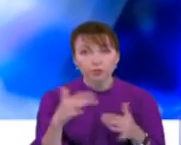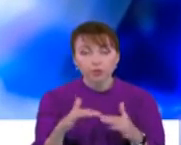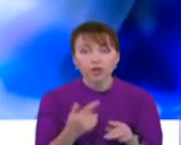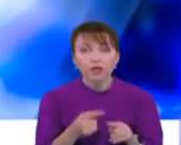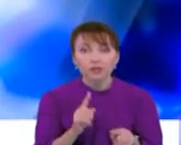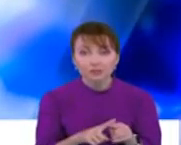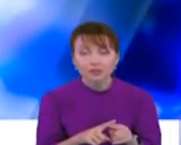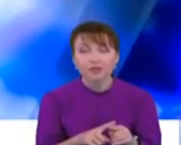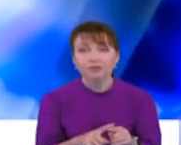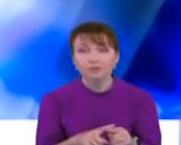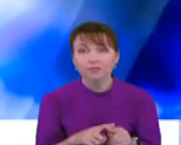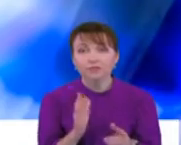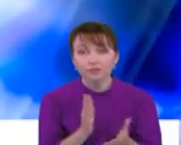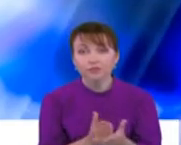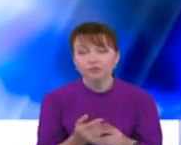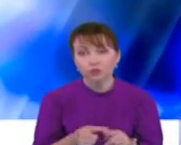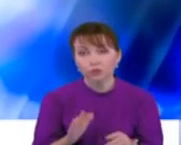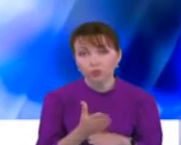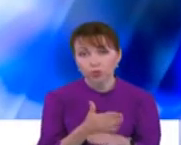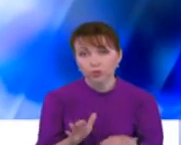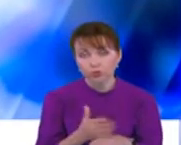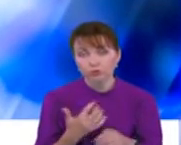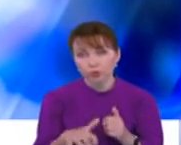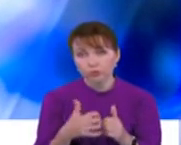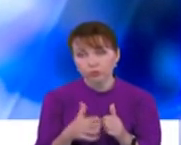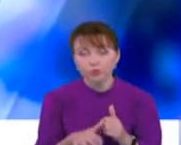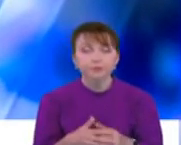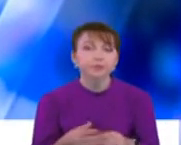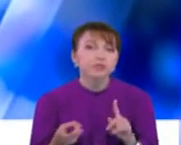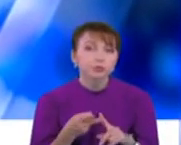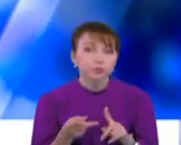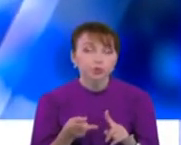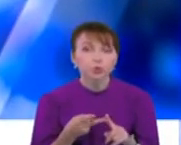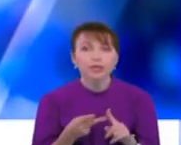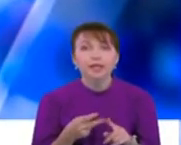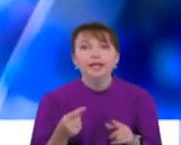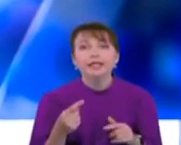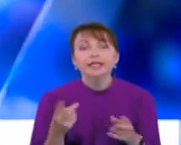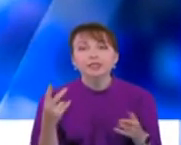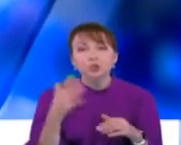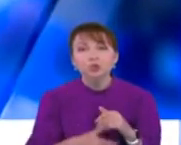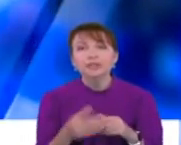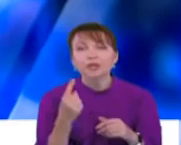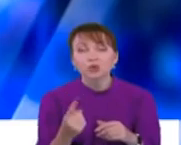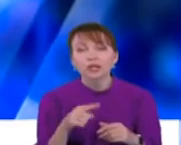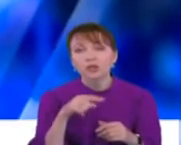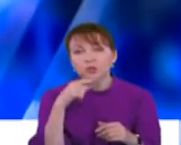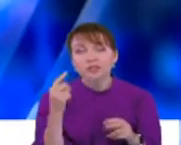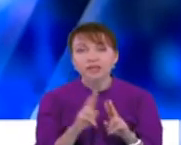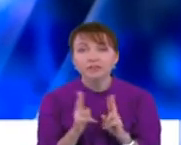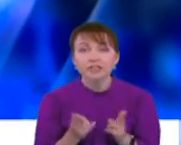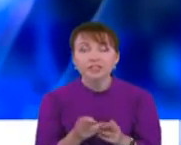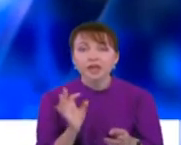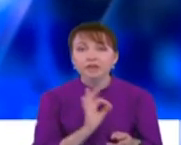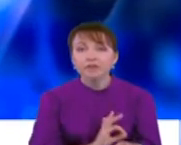є в цьому проміжку. Це перше. Друге, ви зрозумієте одне, що Російська Федерація, вона використовує